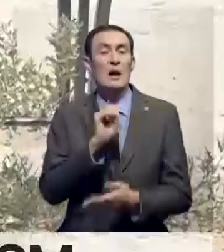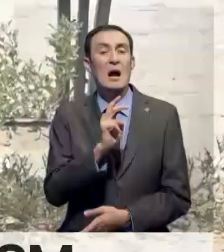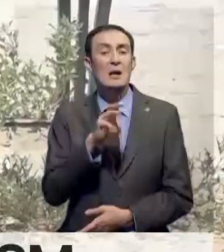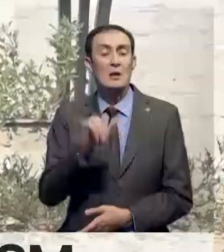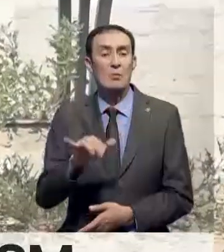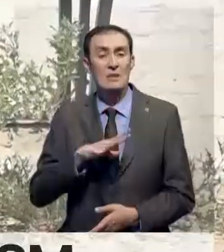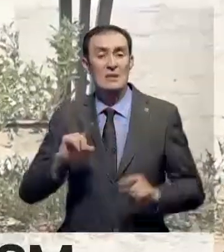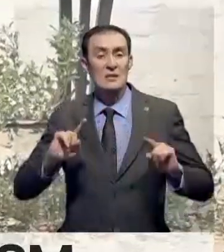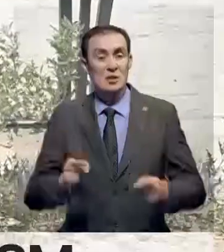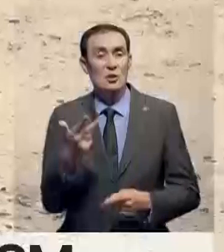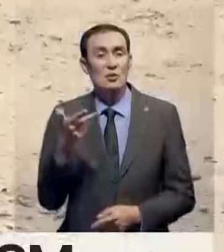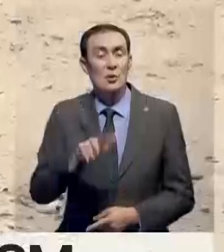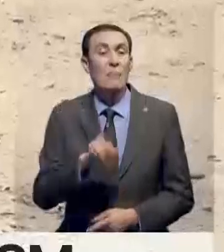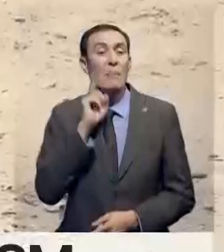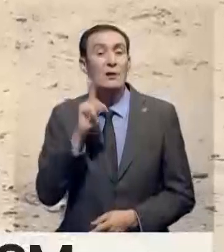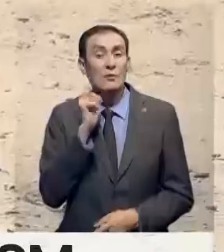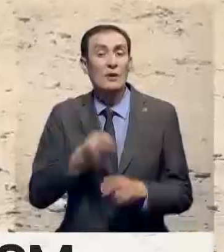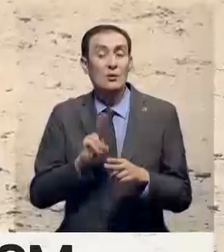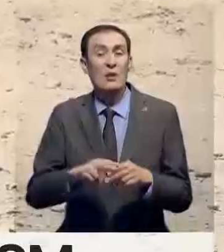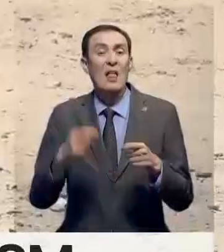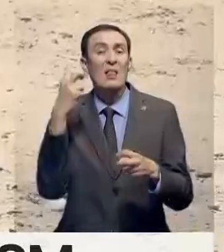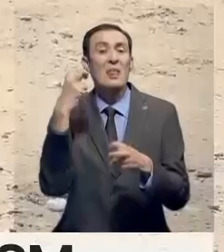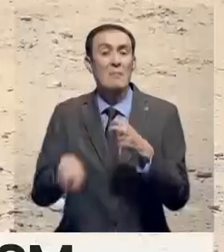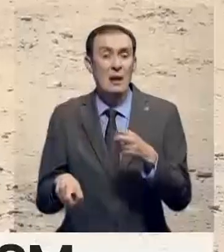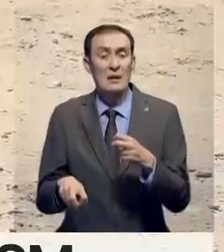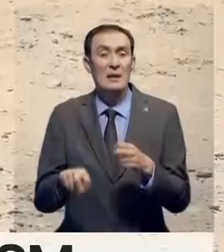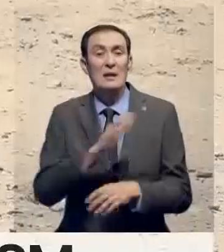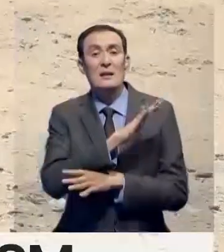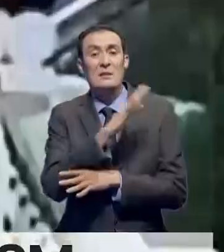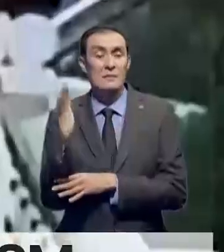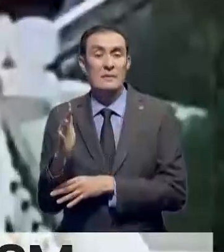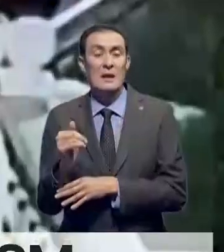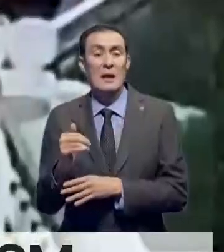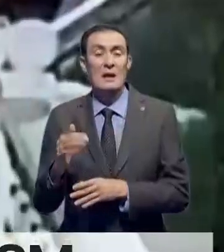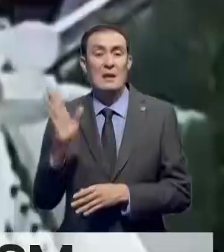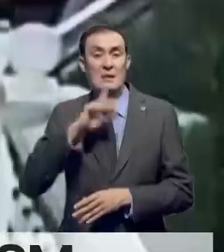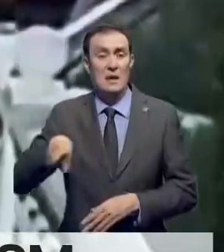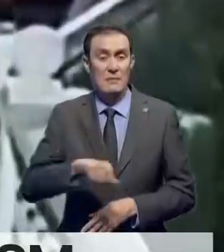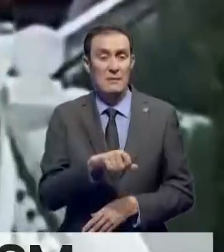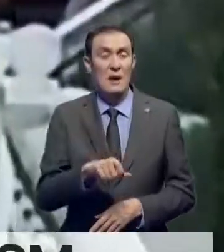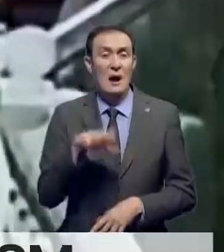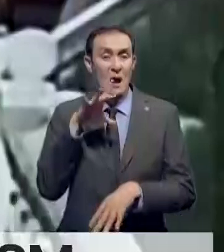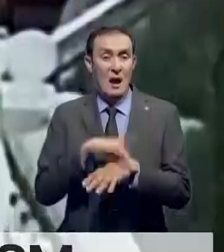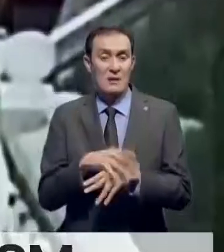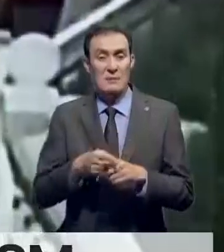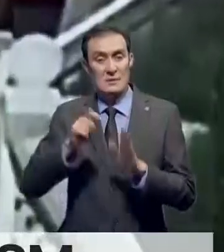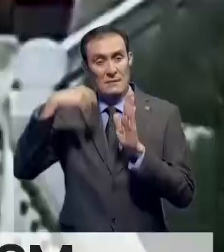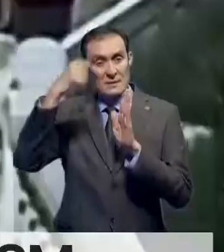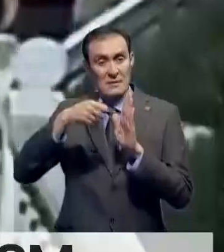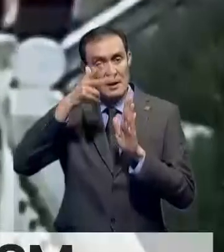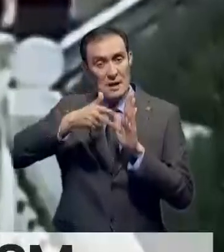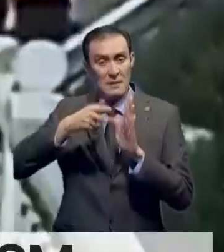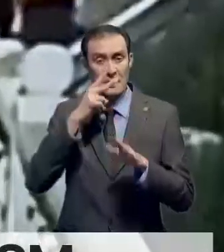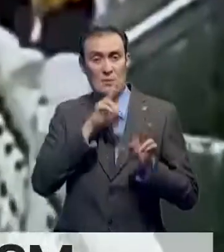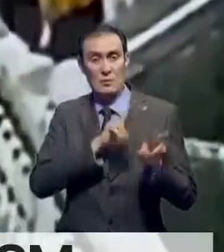полицейские Актау задержали 3 подростков, которые ломали декоративные конструкции на набережной. Акт вандализма зафиксировали